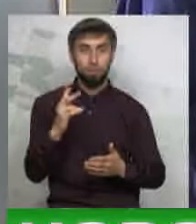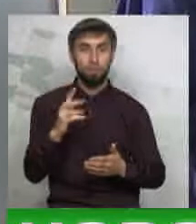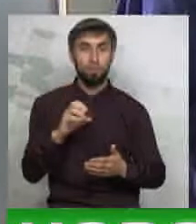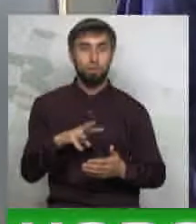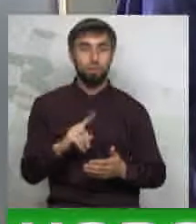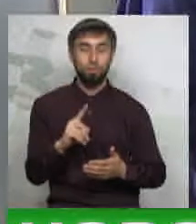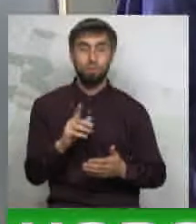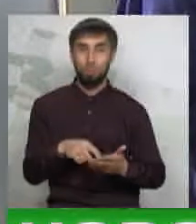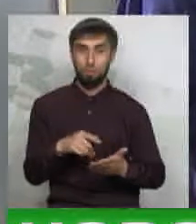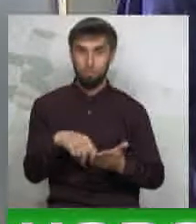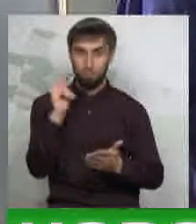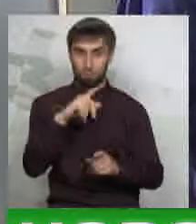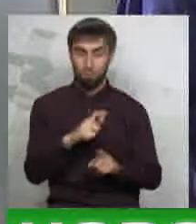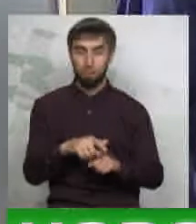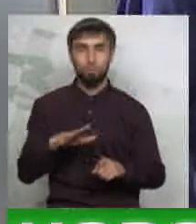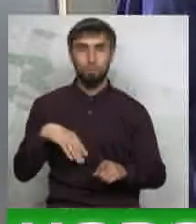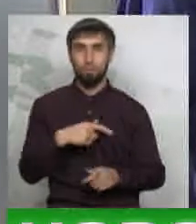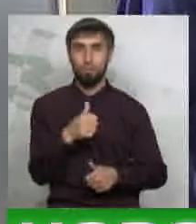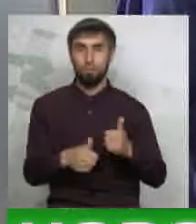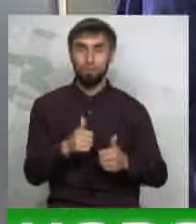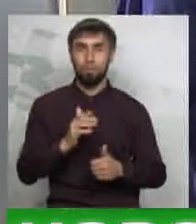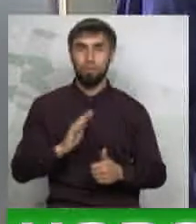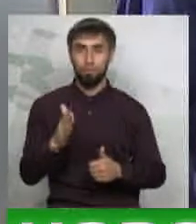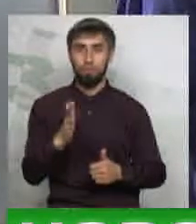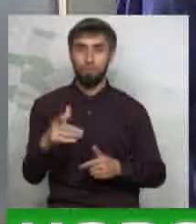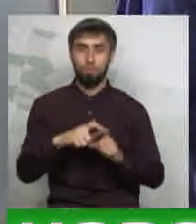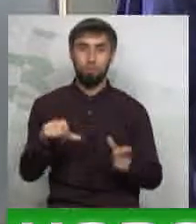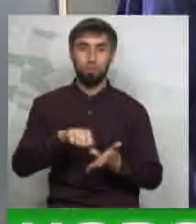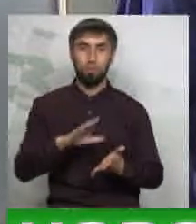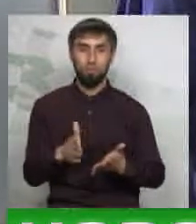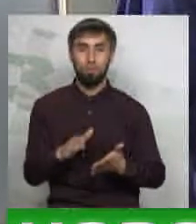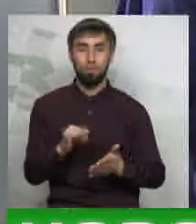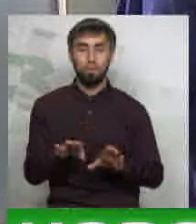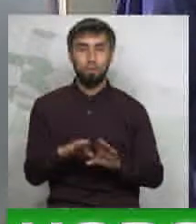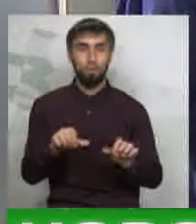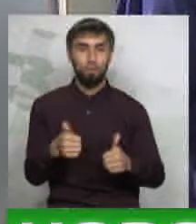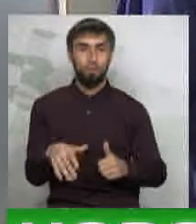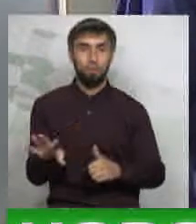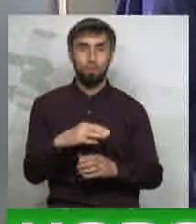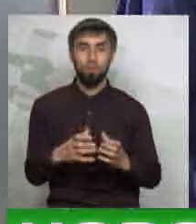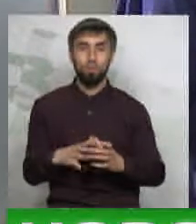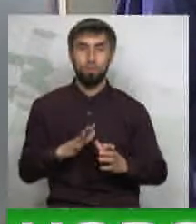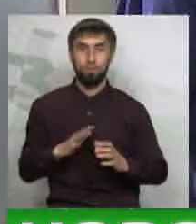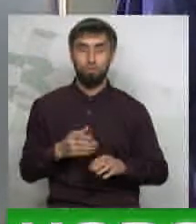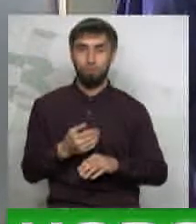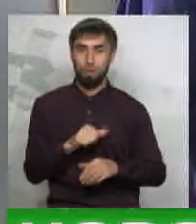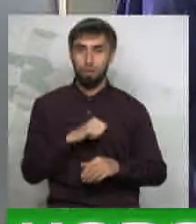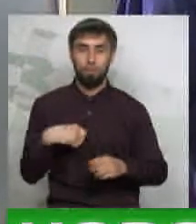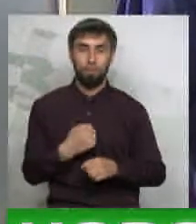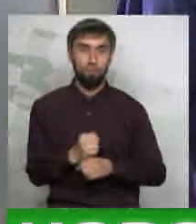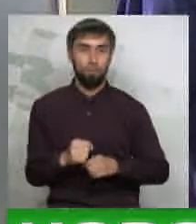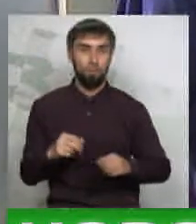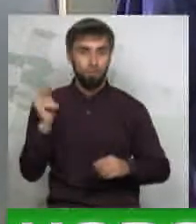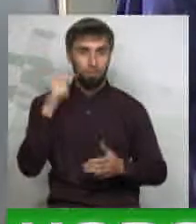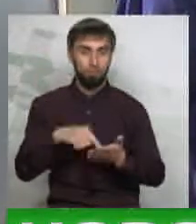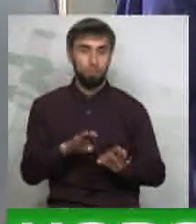тем, что говорим, что позже будет игра, конкурс, ваша школа будет в нем участвовать. И таким образом команды бывают вынуждены все это выучить,